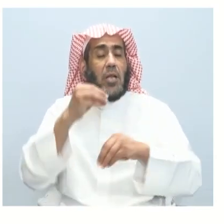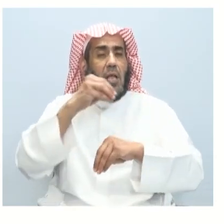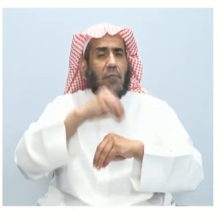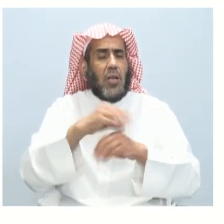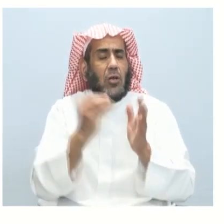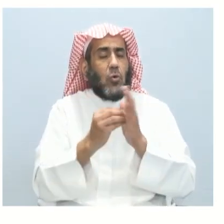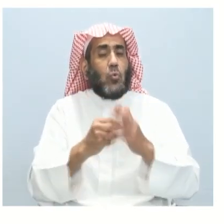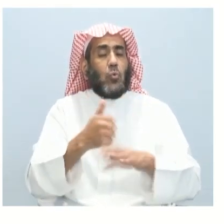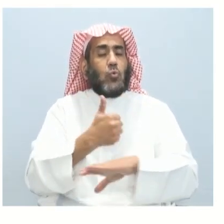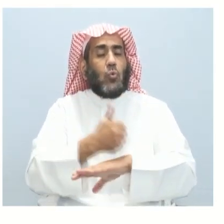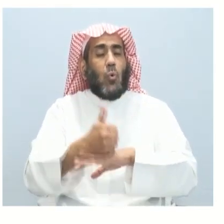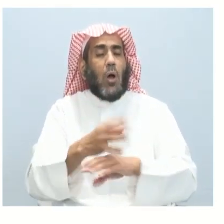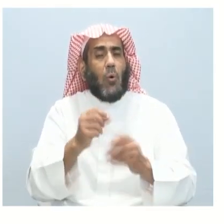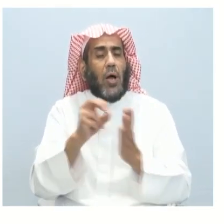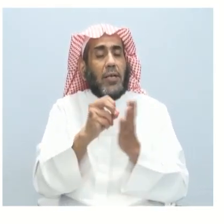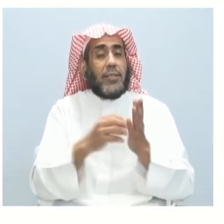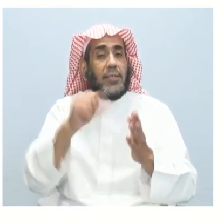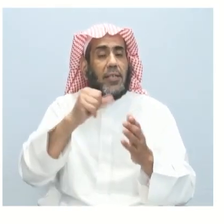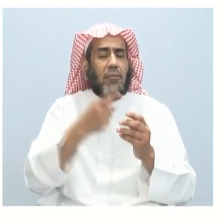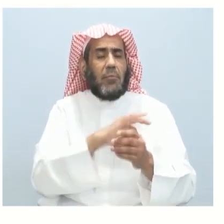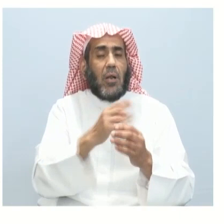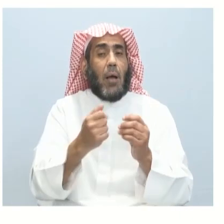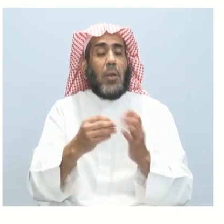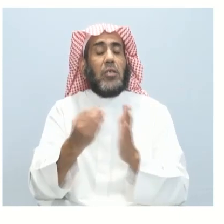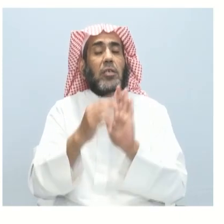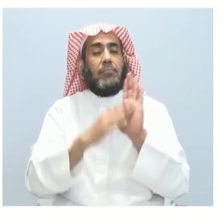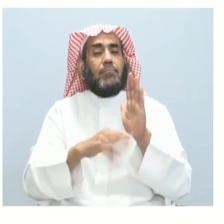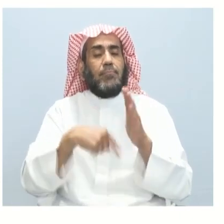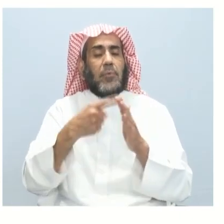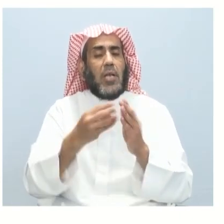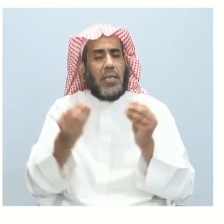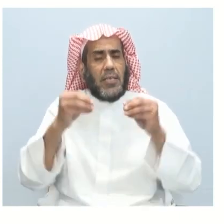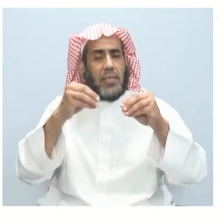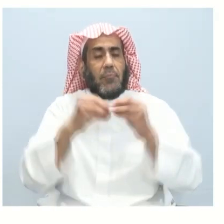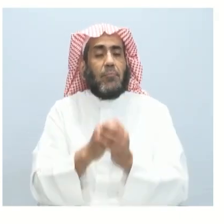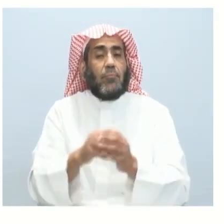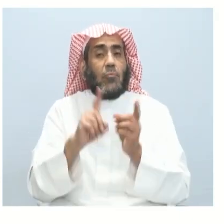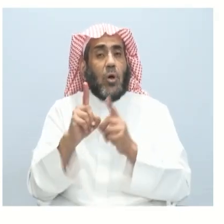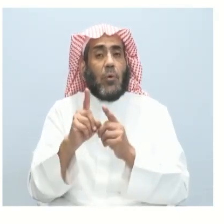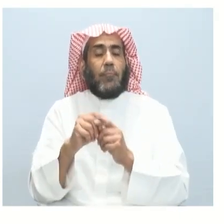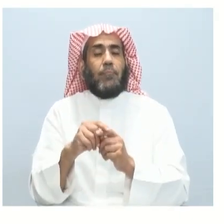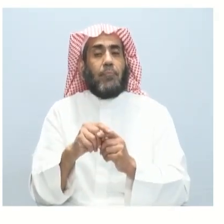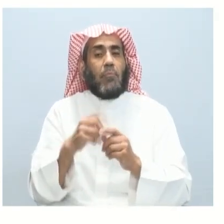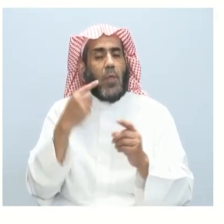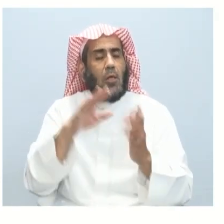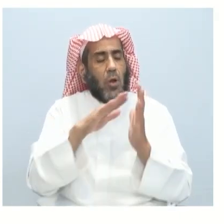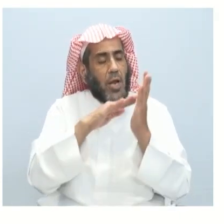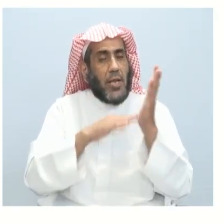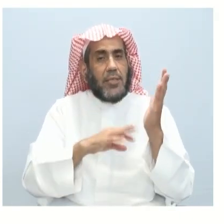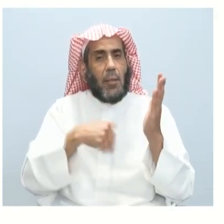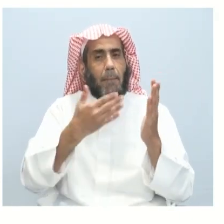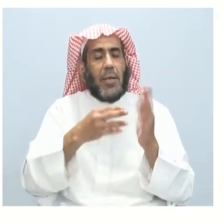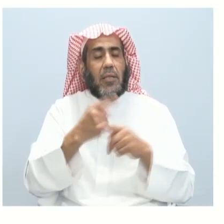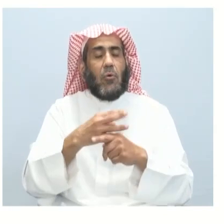تضمنه اصولا وقواعد نقديه يستفيد منها الاديب قبل انشاء النص الا انه يزيد على ذلك فهو ايضا ينظر الى النص الادبي بعد